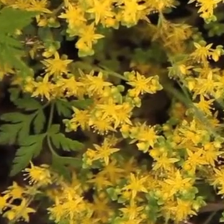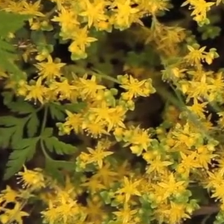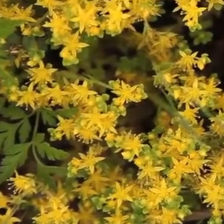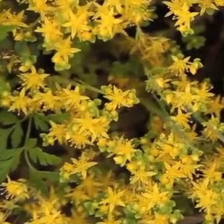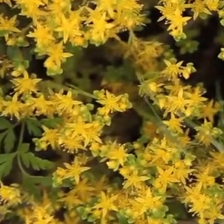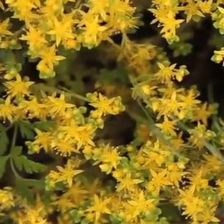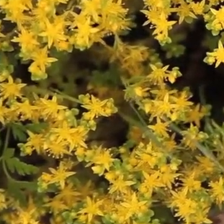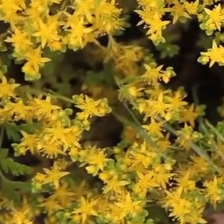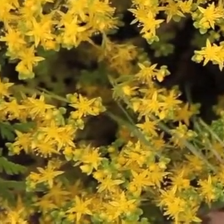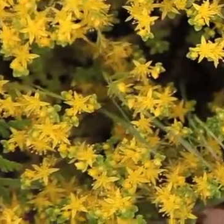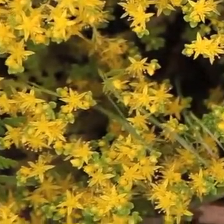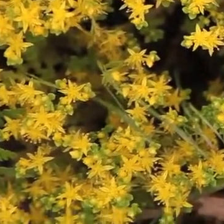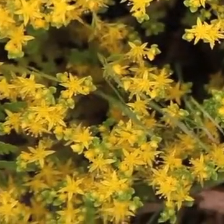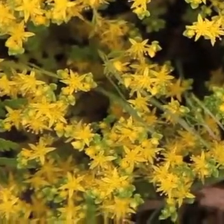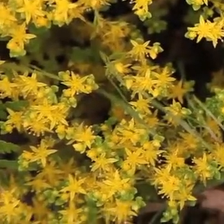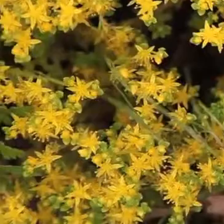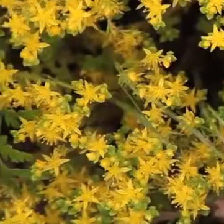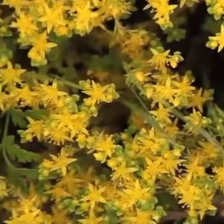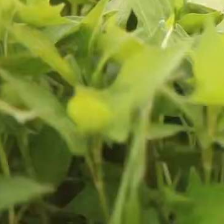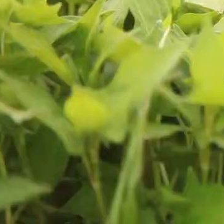빌레못 숲길을 걸고 있습니다.